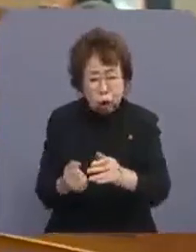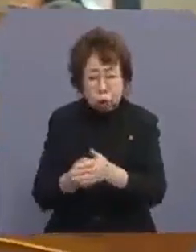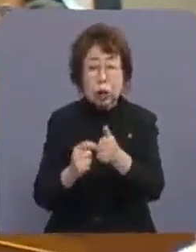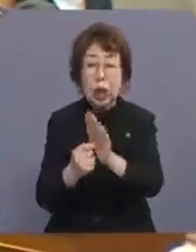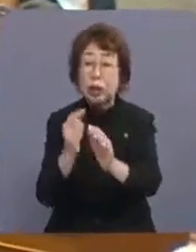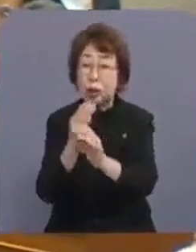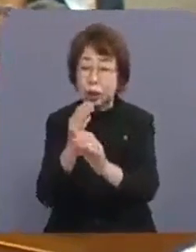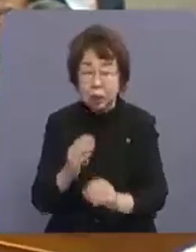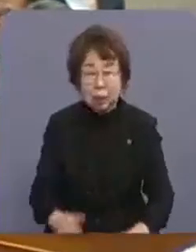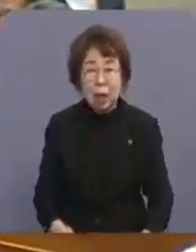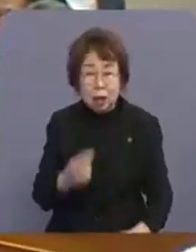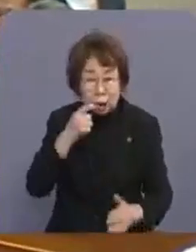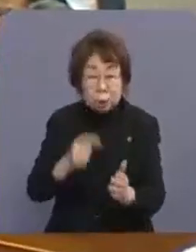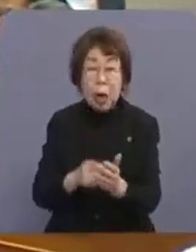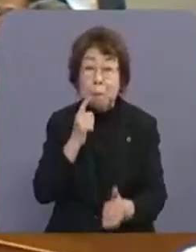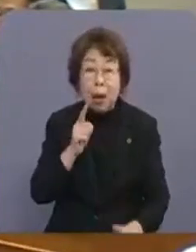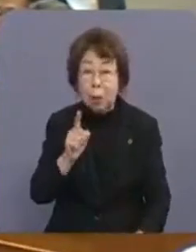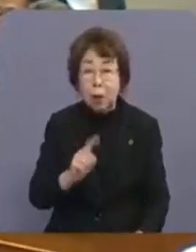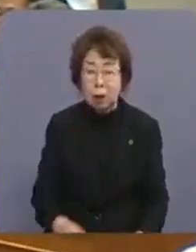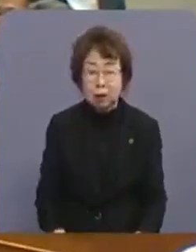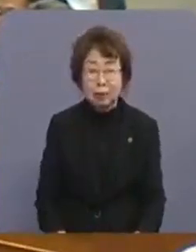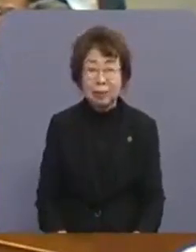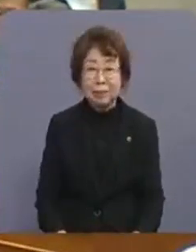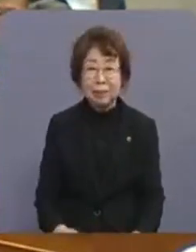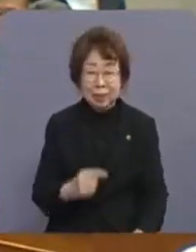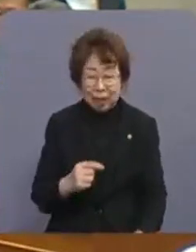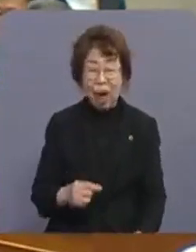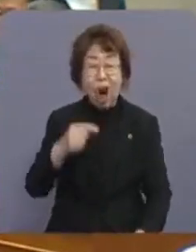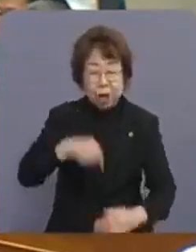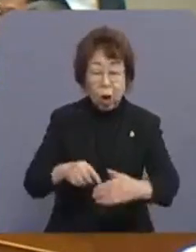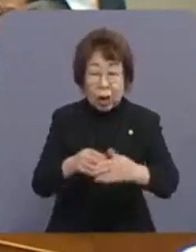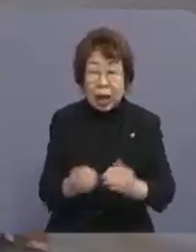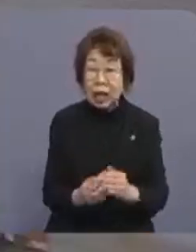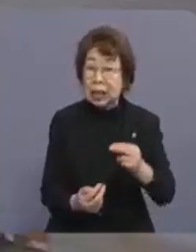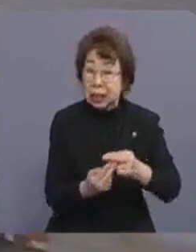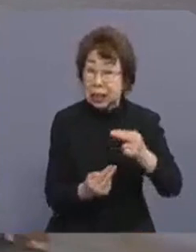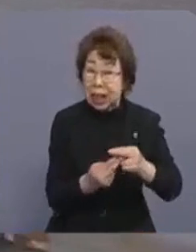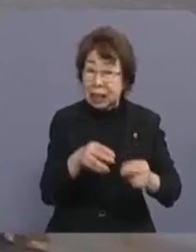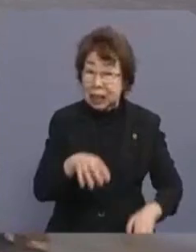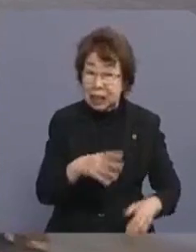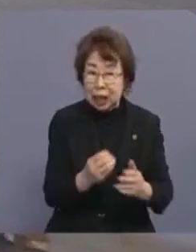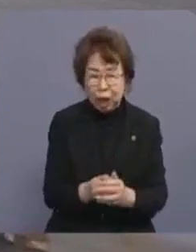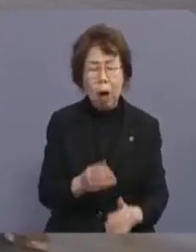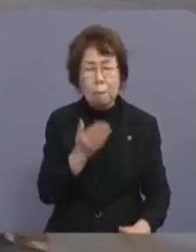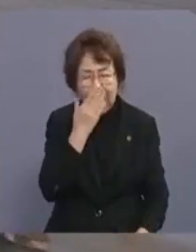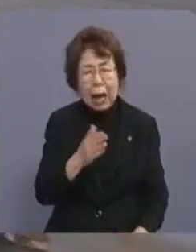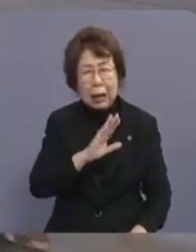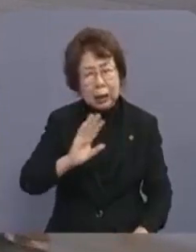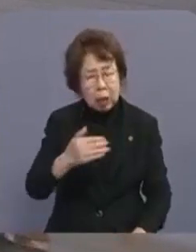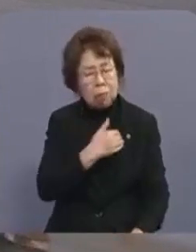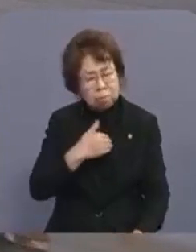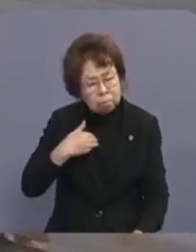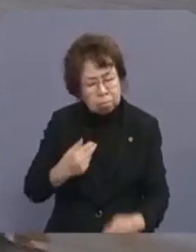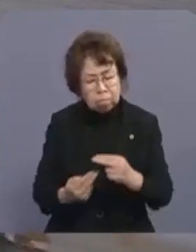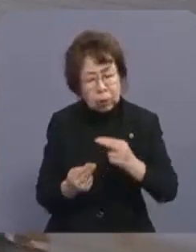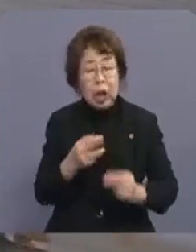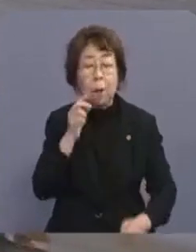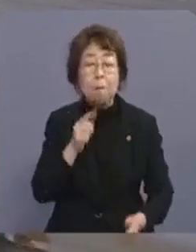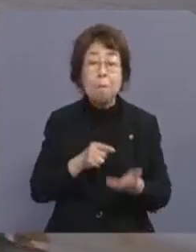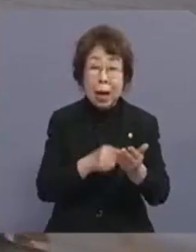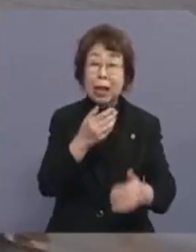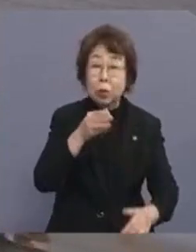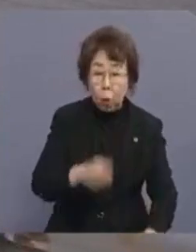있습니다 이걸 쉽게 말하면 친원전 입장인 여당은 저장 시설 용량을 가능한 최대한 넉넉하게 잡아 놓자 이런